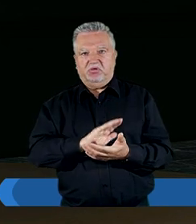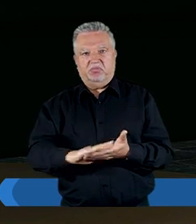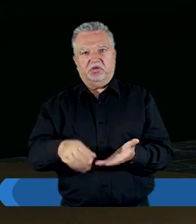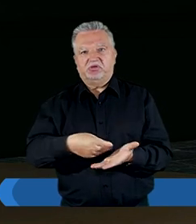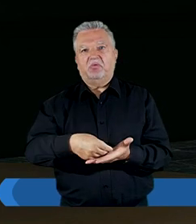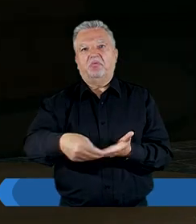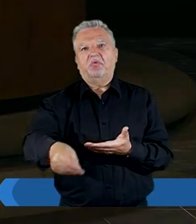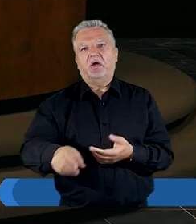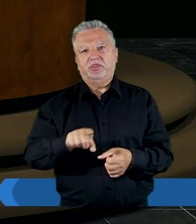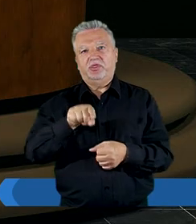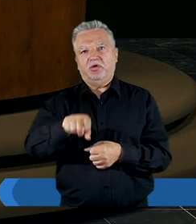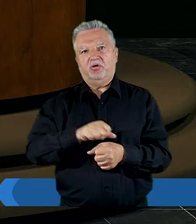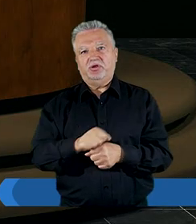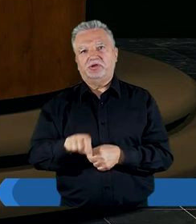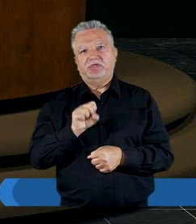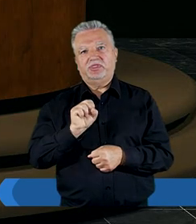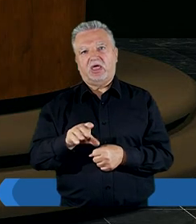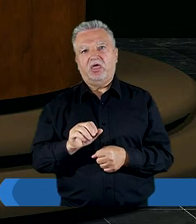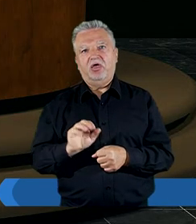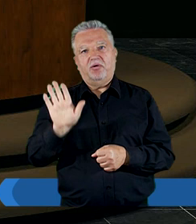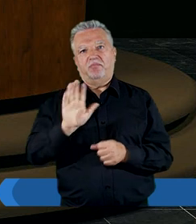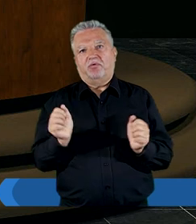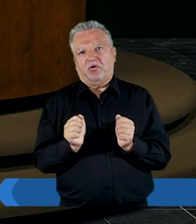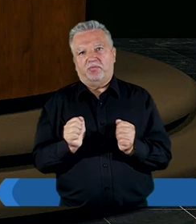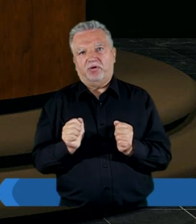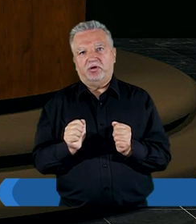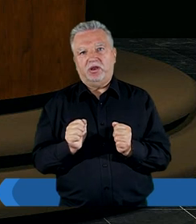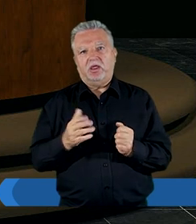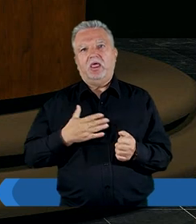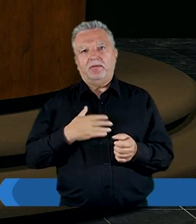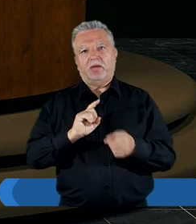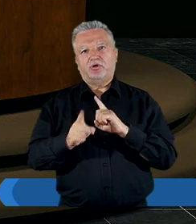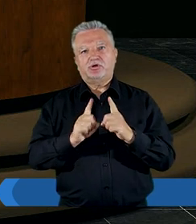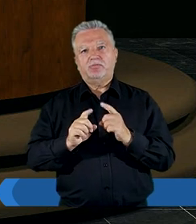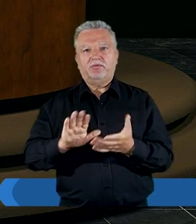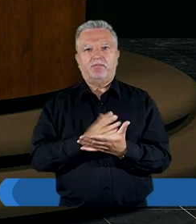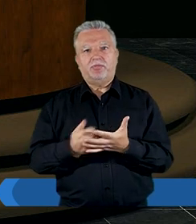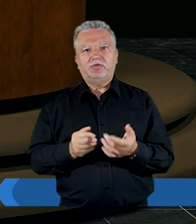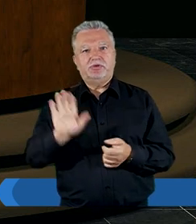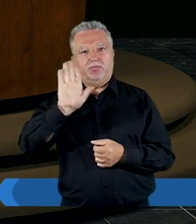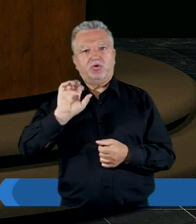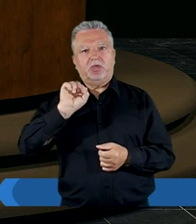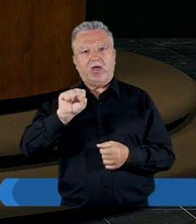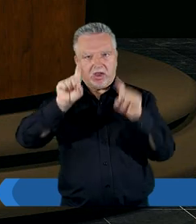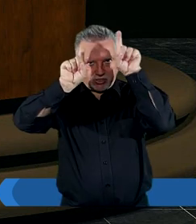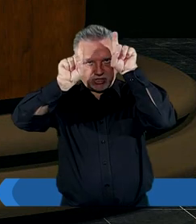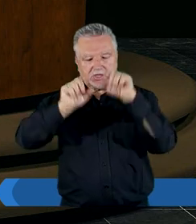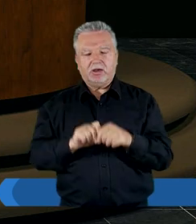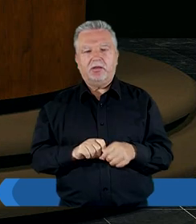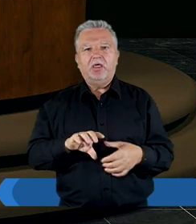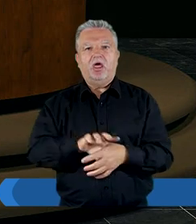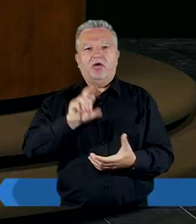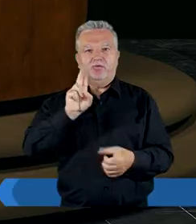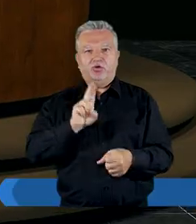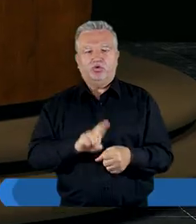tak bogobojny? Mamy dialog między szatanem a Panem Bogiem, w